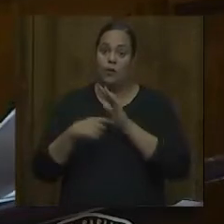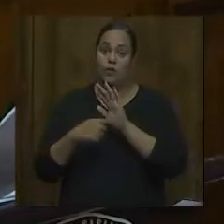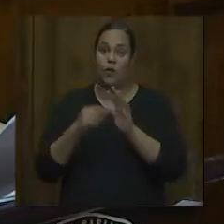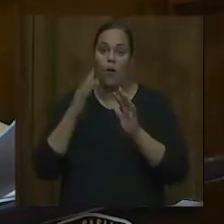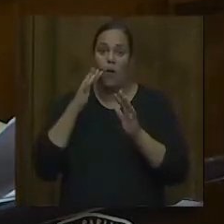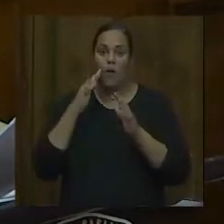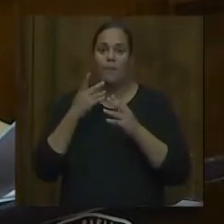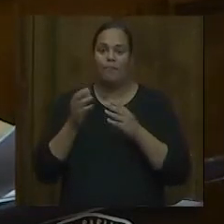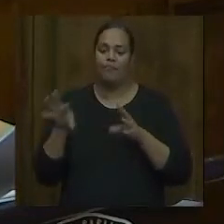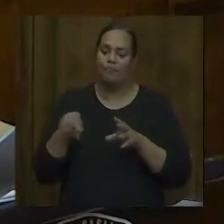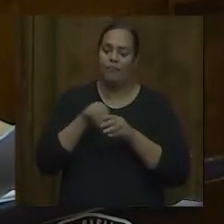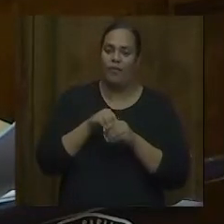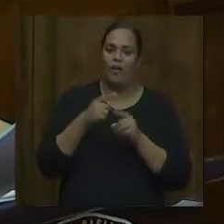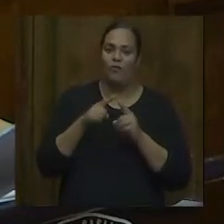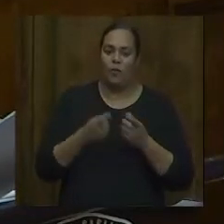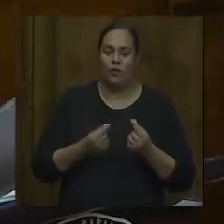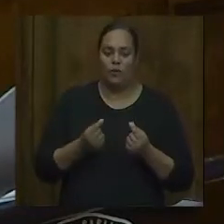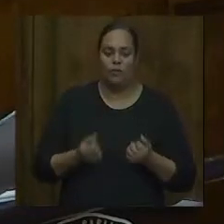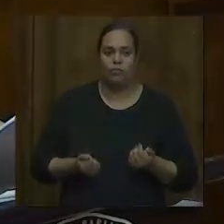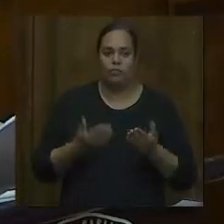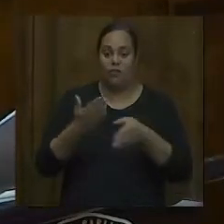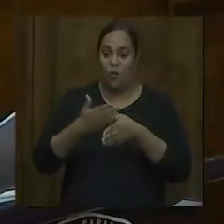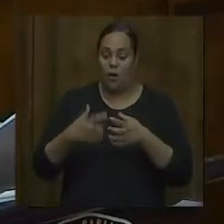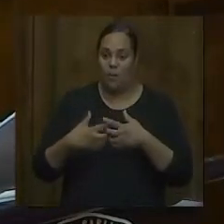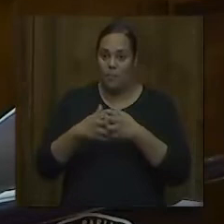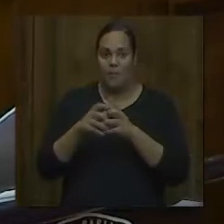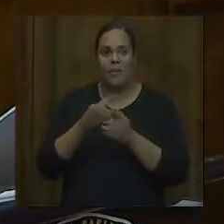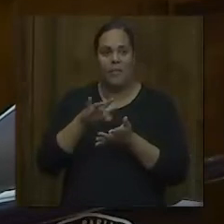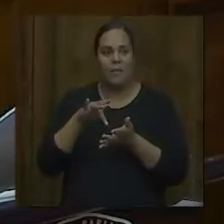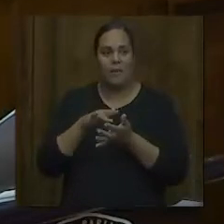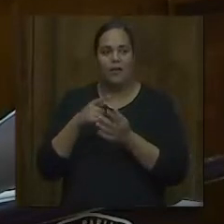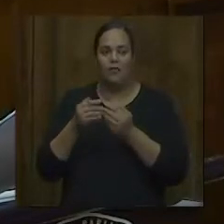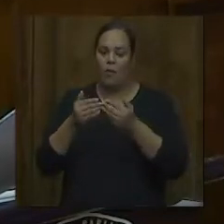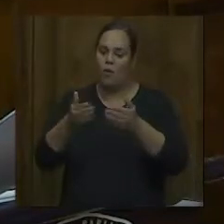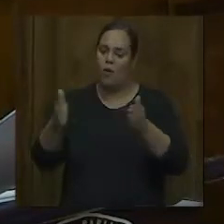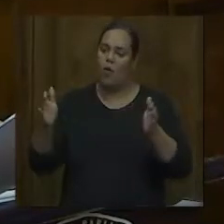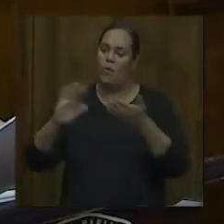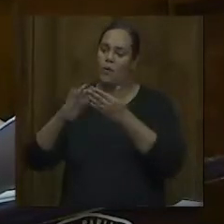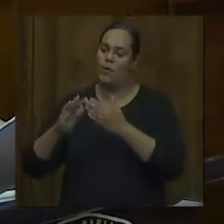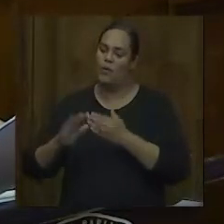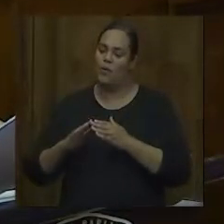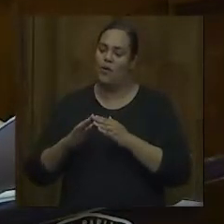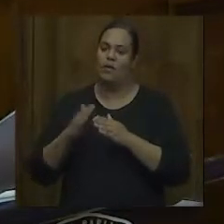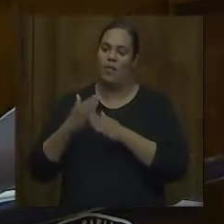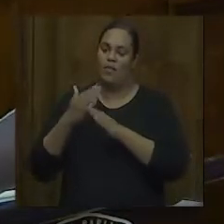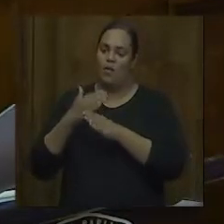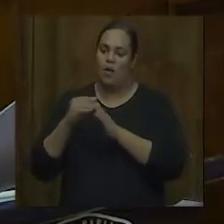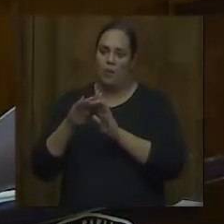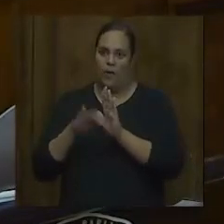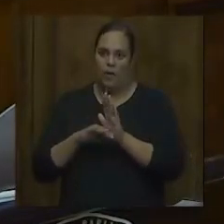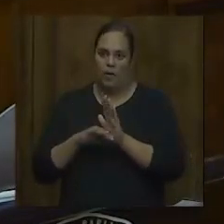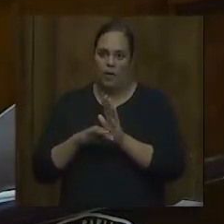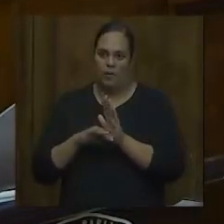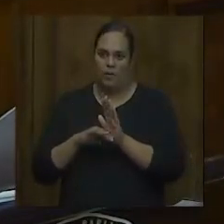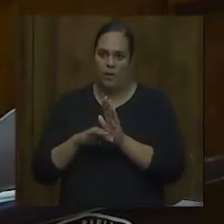om 'n wesenlike bydrae te lewer tot werkskepping deur middel van die uitgebreide openbare werke program, of soos